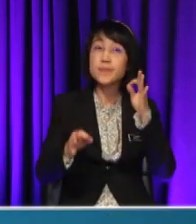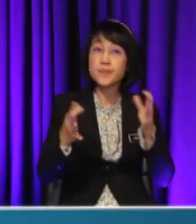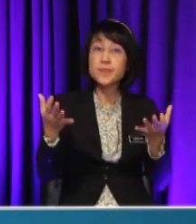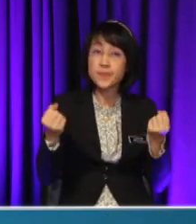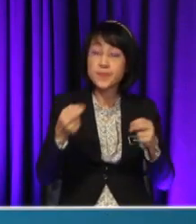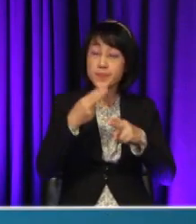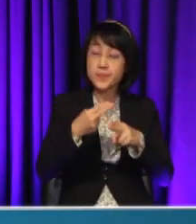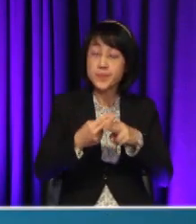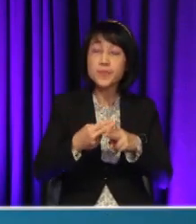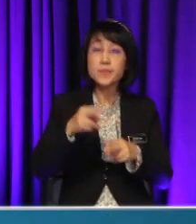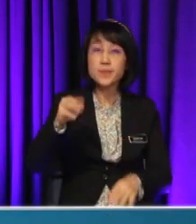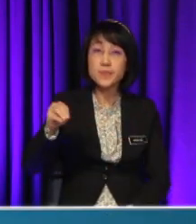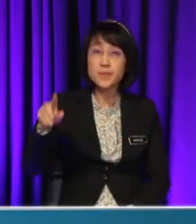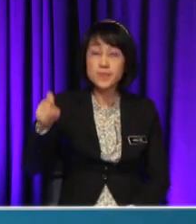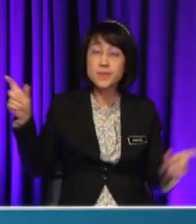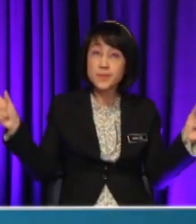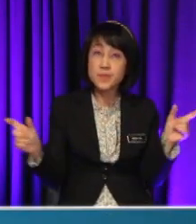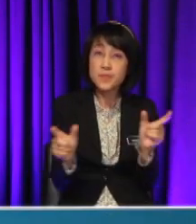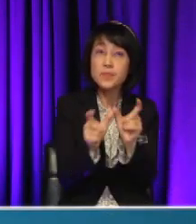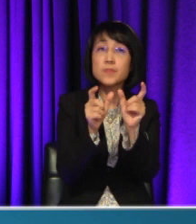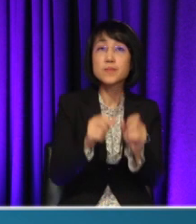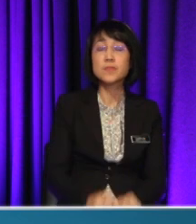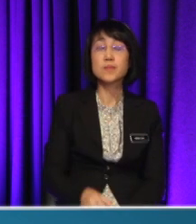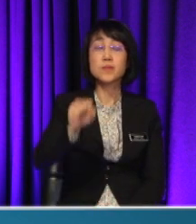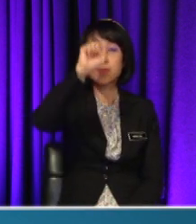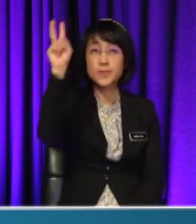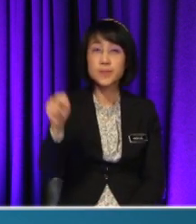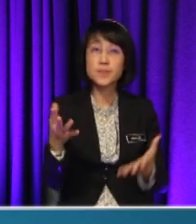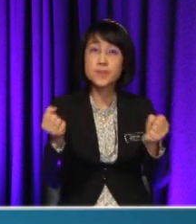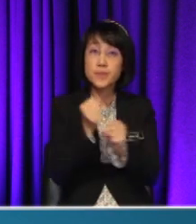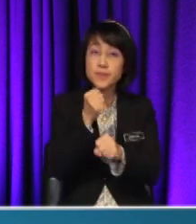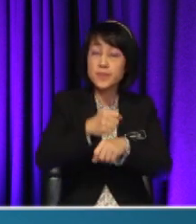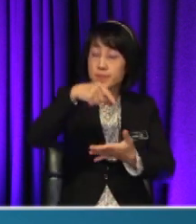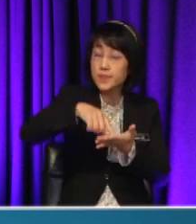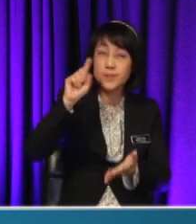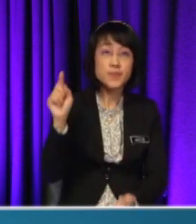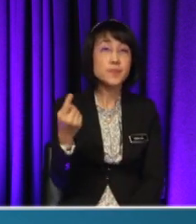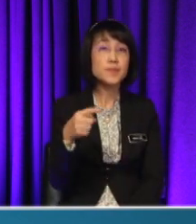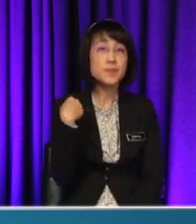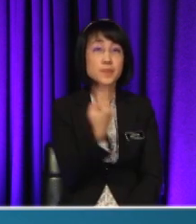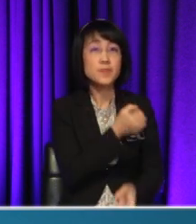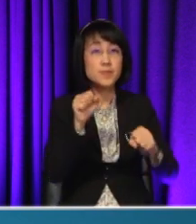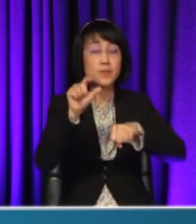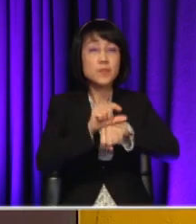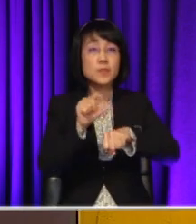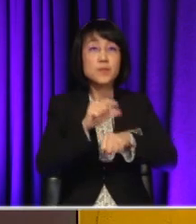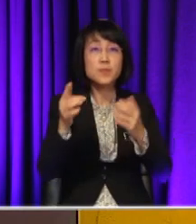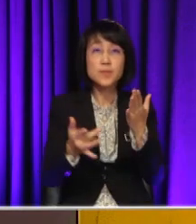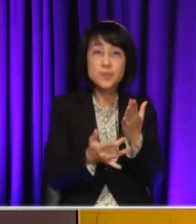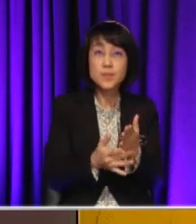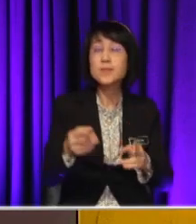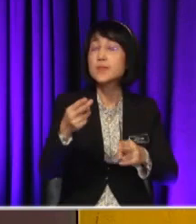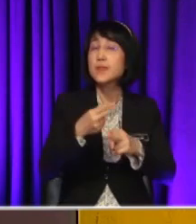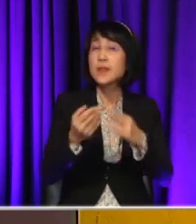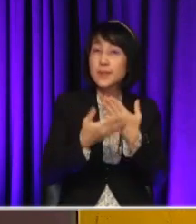semua jadi susah jadi kalau dia nak soalnya dia nak bentuk ini saja jadi kita beli Guna teknik paling